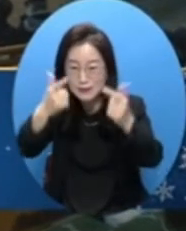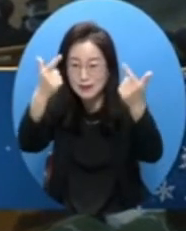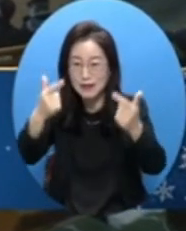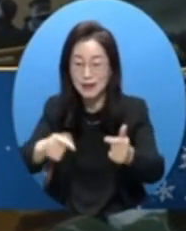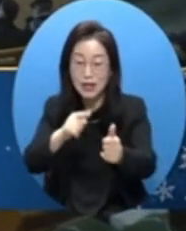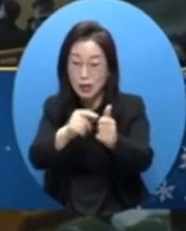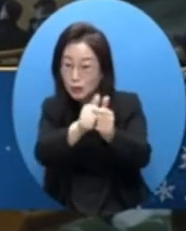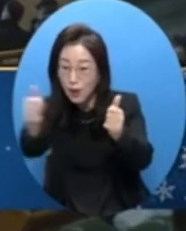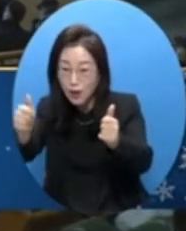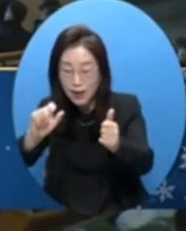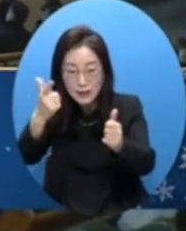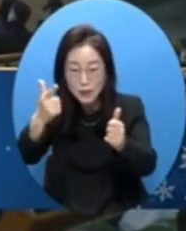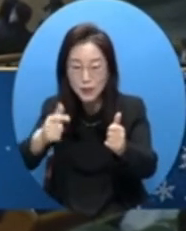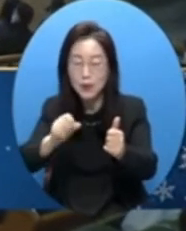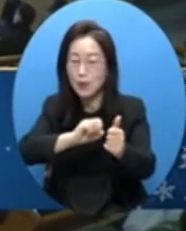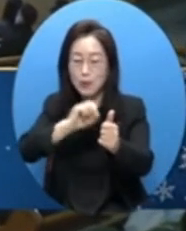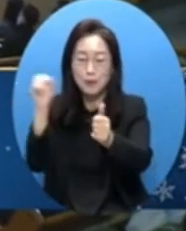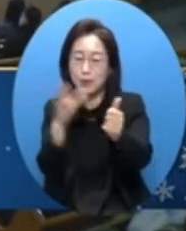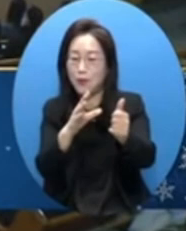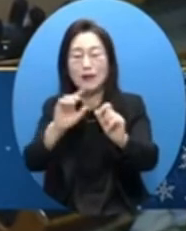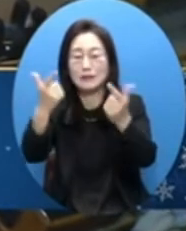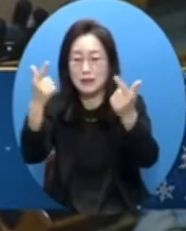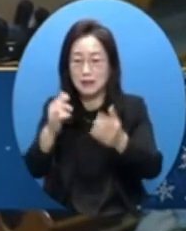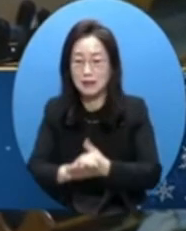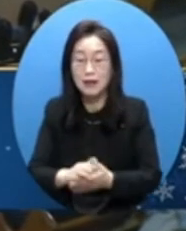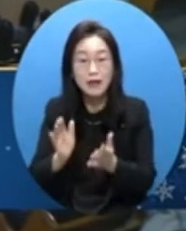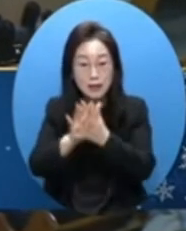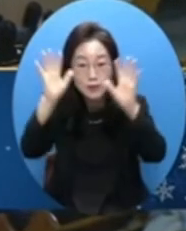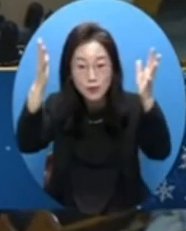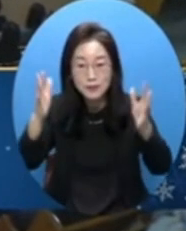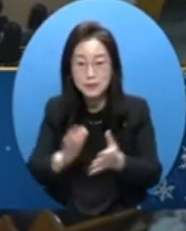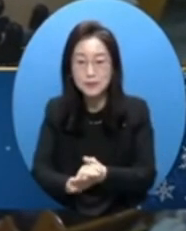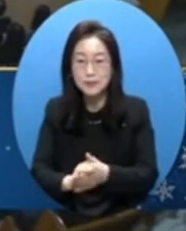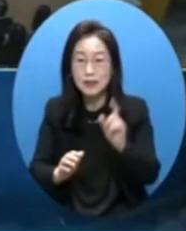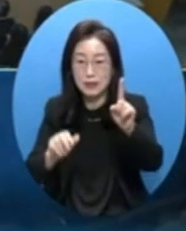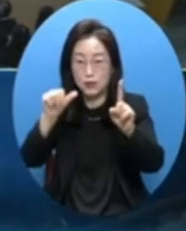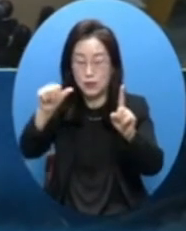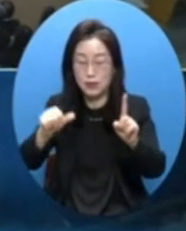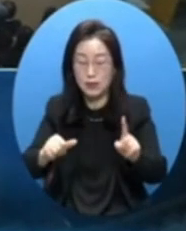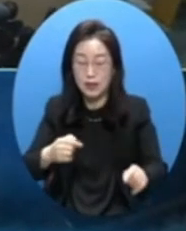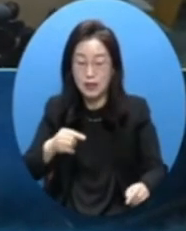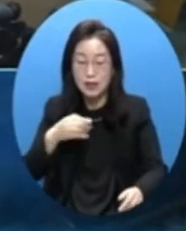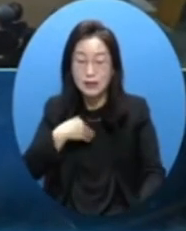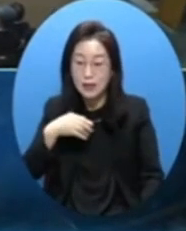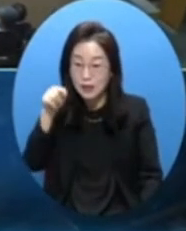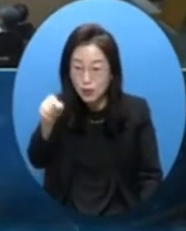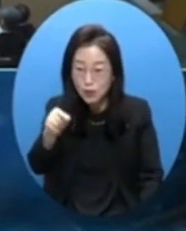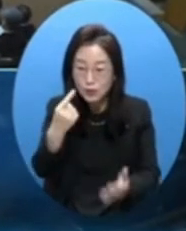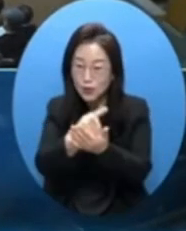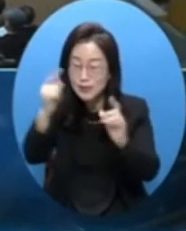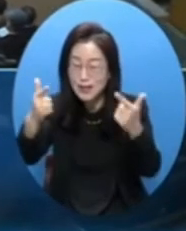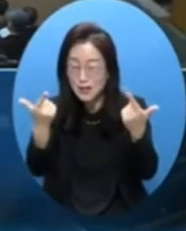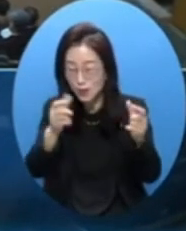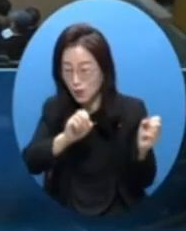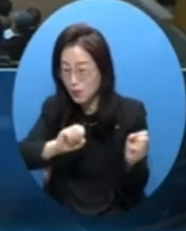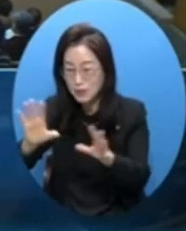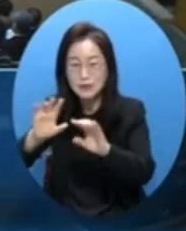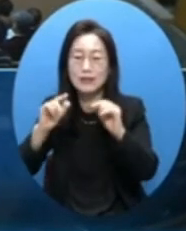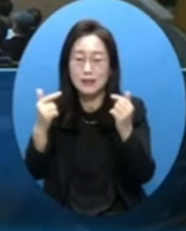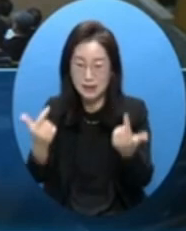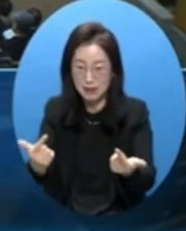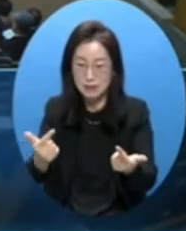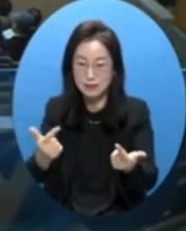너를 떠나지 아니하고 버리지 아니하리라. 할렐루야. 1장 5절입니다 내가 너를 떠나지 아니하며 버리지